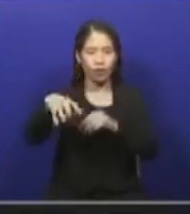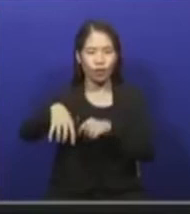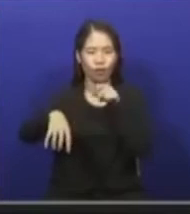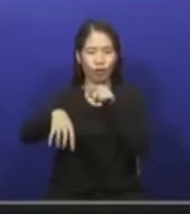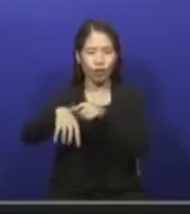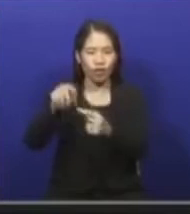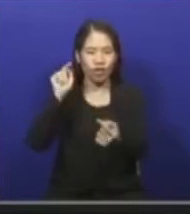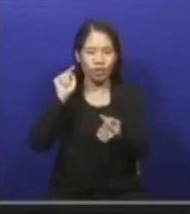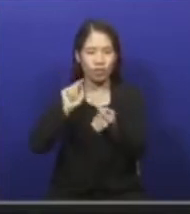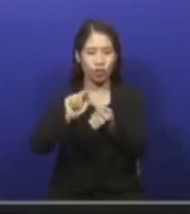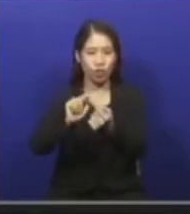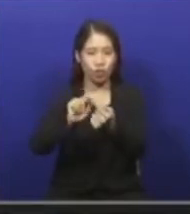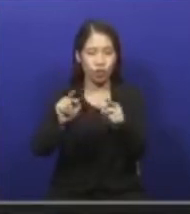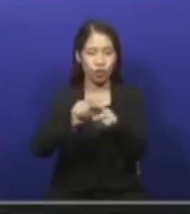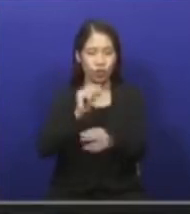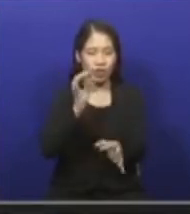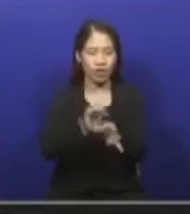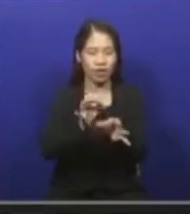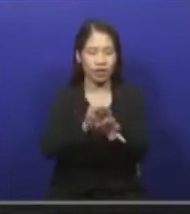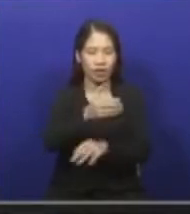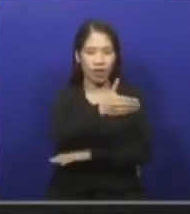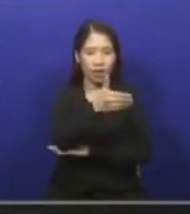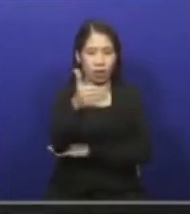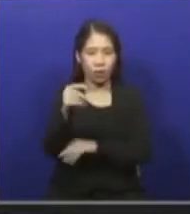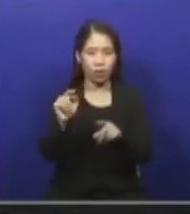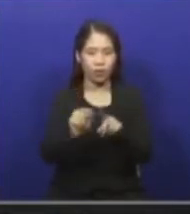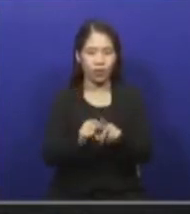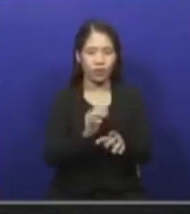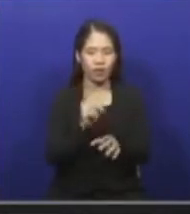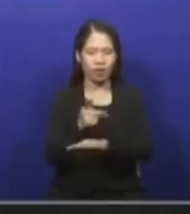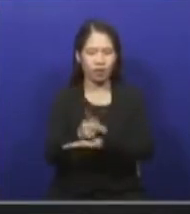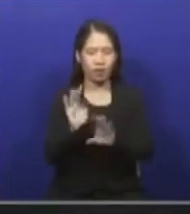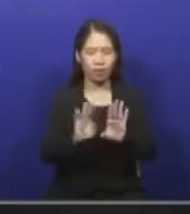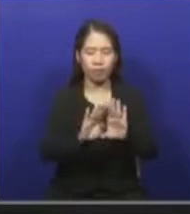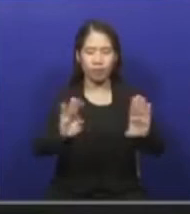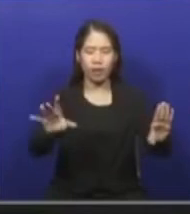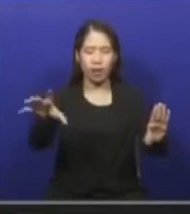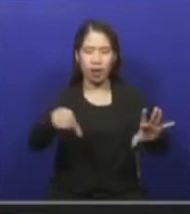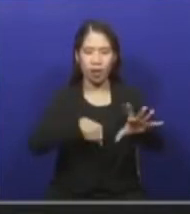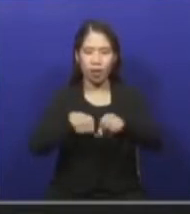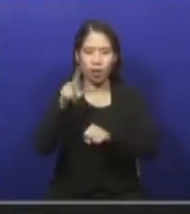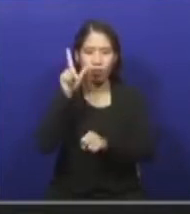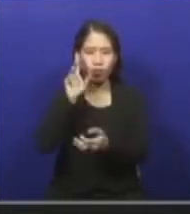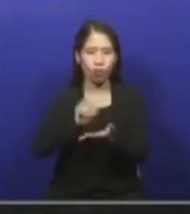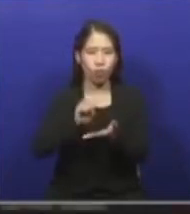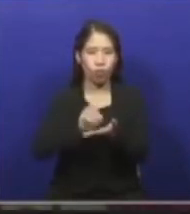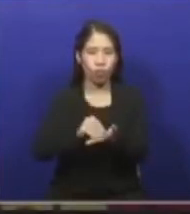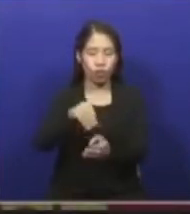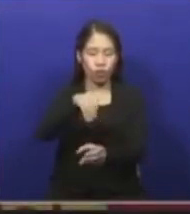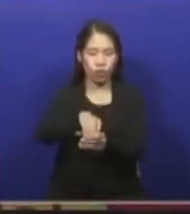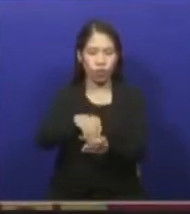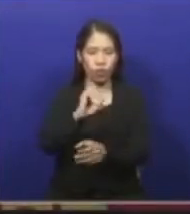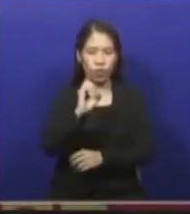งมีจุดตั้งต้นมาจากธนาคารโลกเป็น Open Source Software ที่หยิบเอาข้อมูลซึ่งถูกจัดเก็บในยุคในรูปแบบ